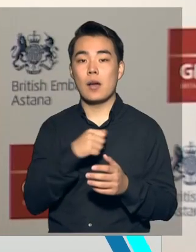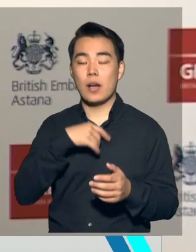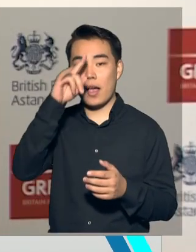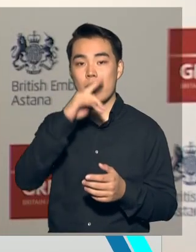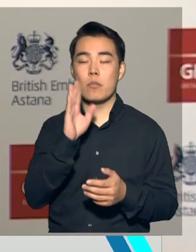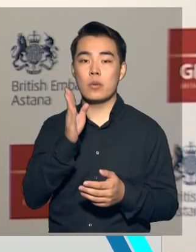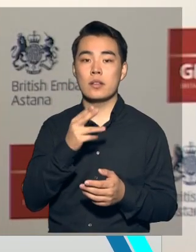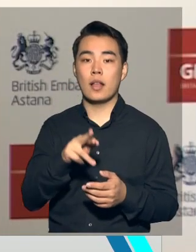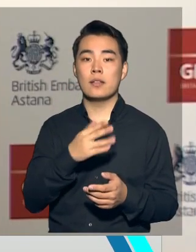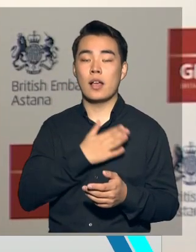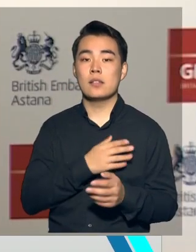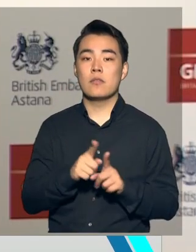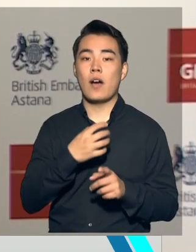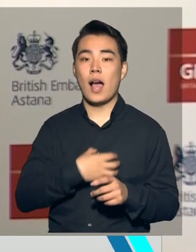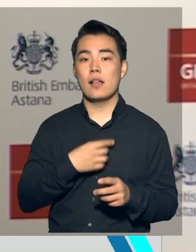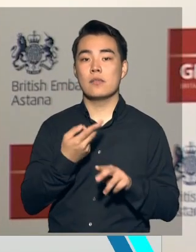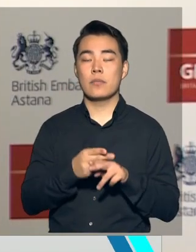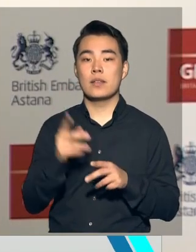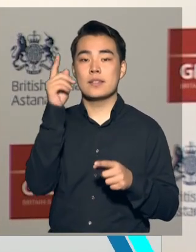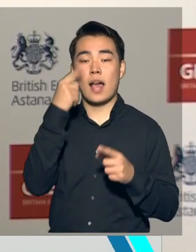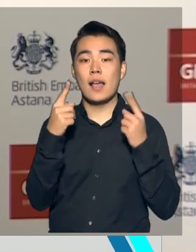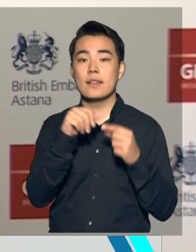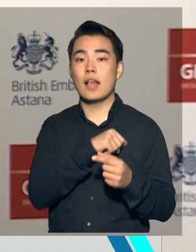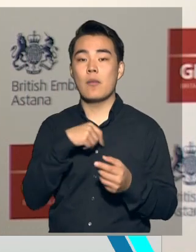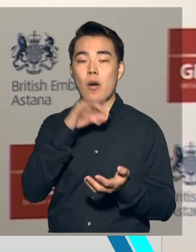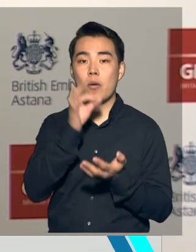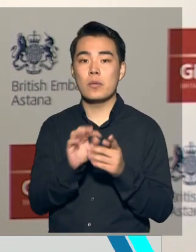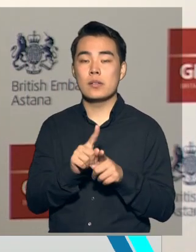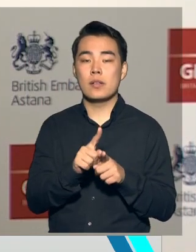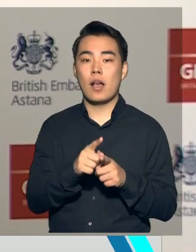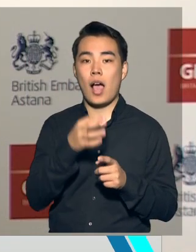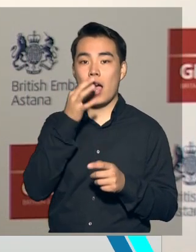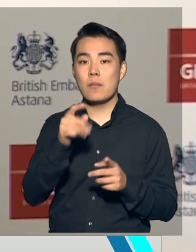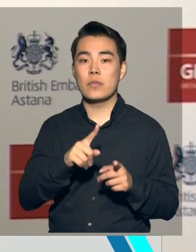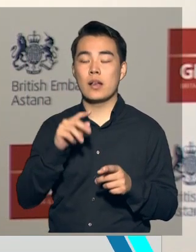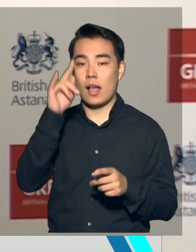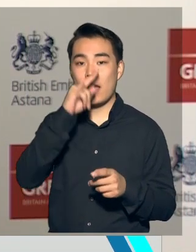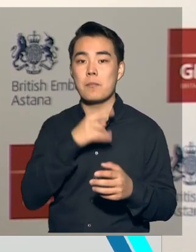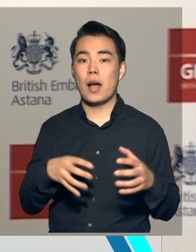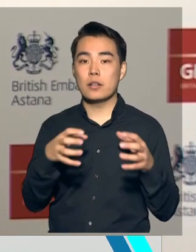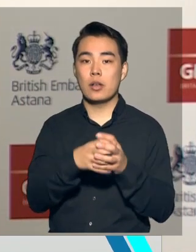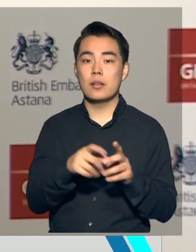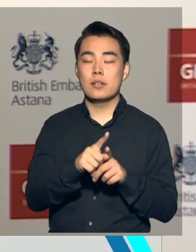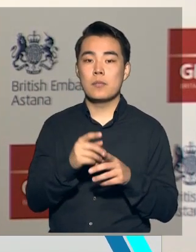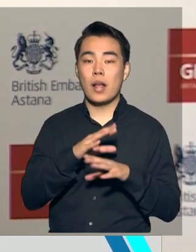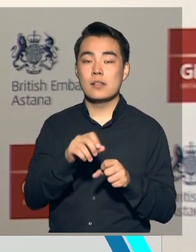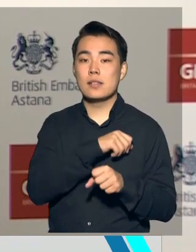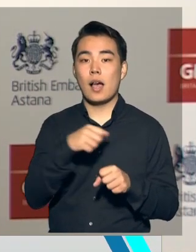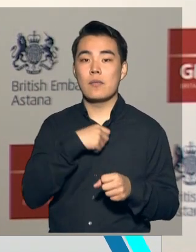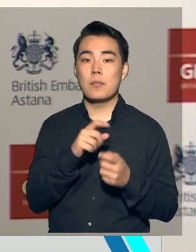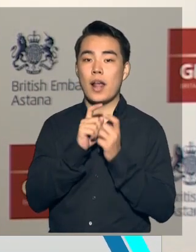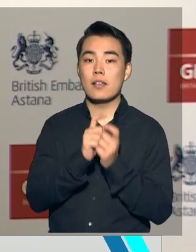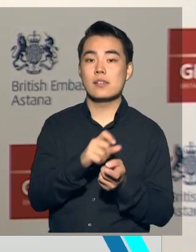для нас важно делиться нашими накопленными знаниями и опытом в этой сфере с нашими казахстанскими партнёрами правительство и част ный сектор чтобы